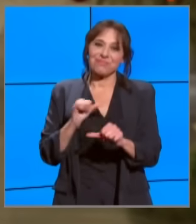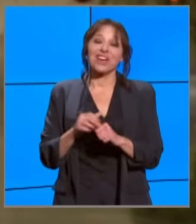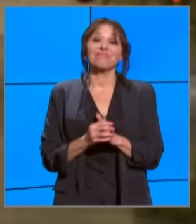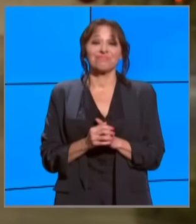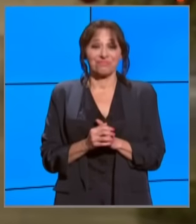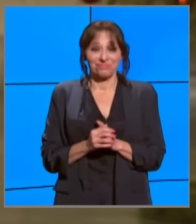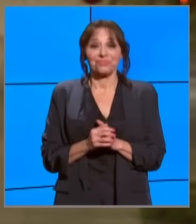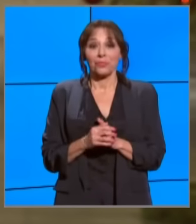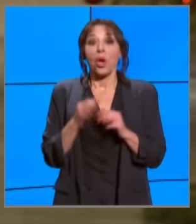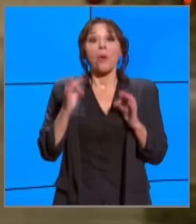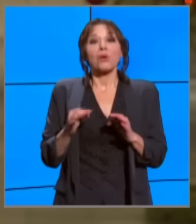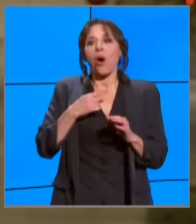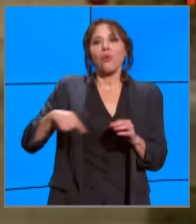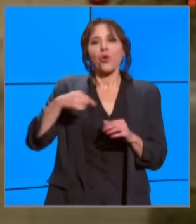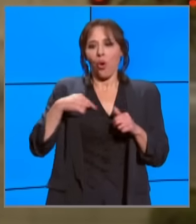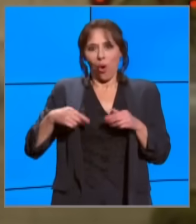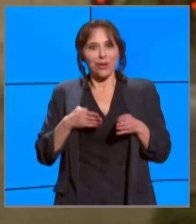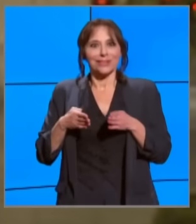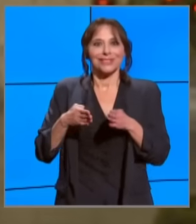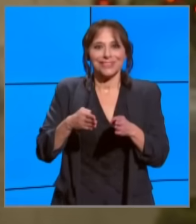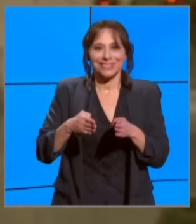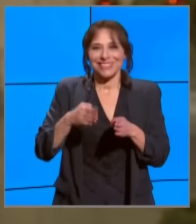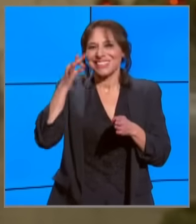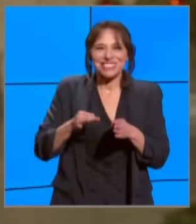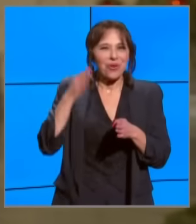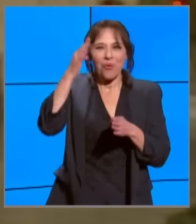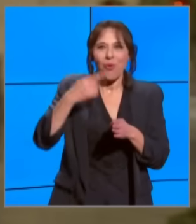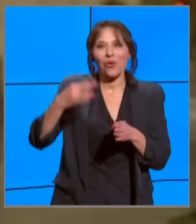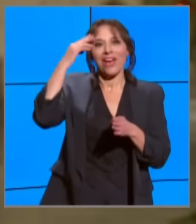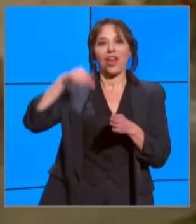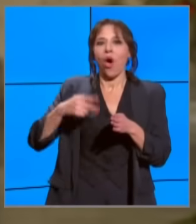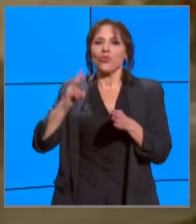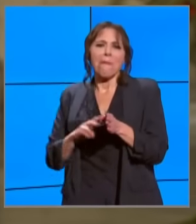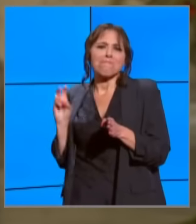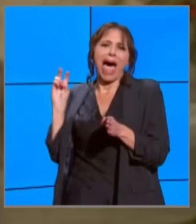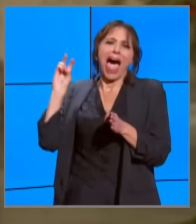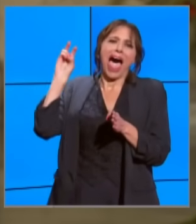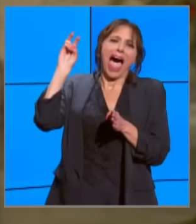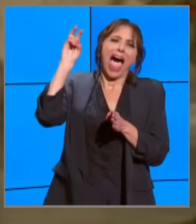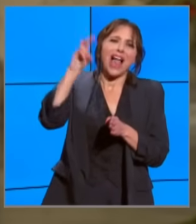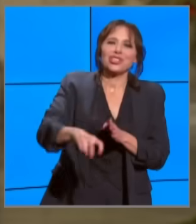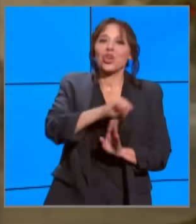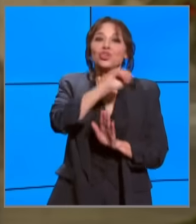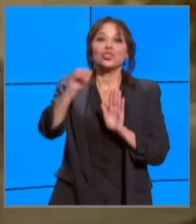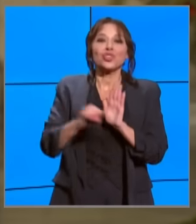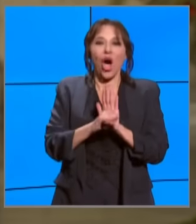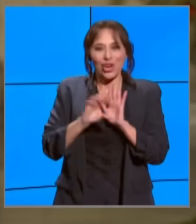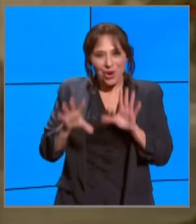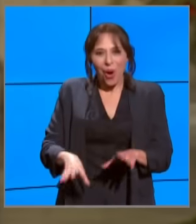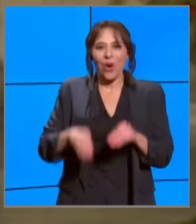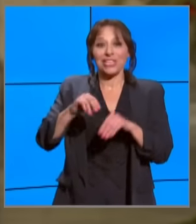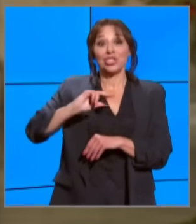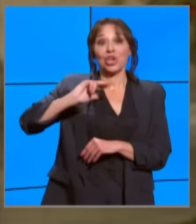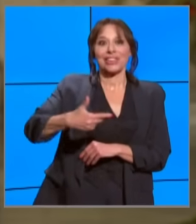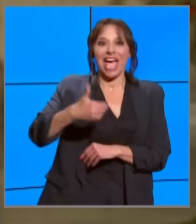nel mezzo di quello che verrà ricordato come il grande balzo storico dell'inizio del Terzo Millennio